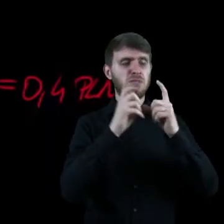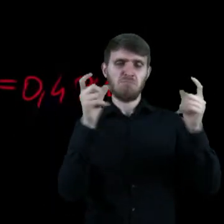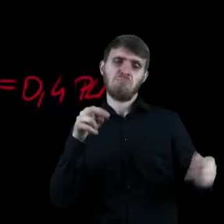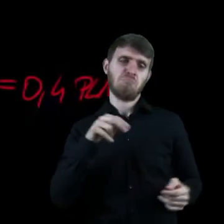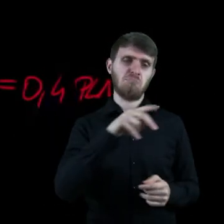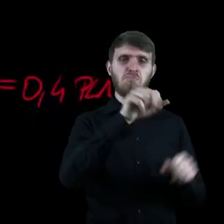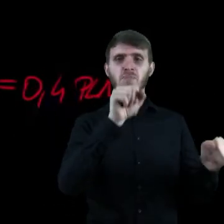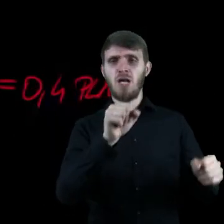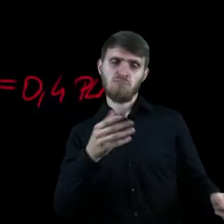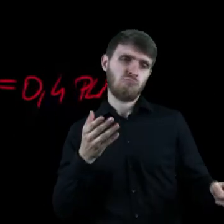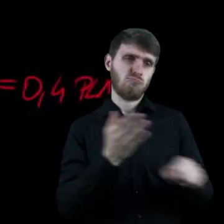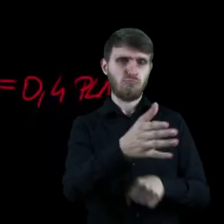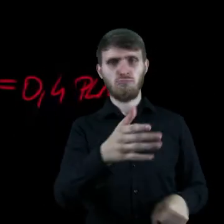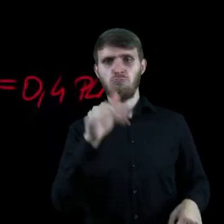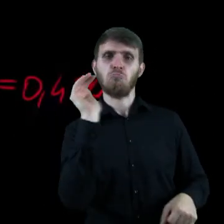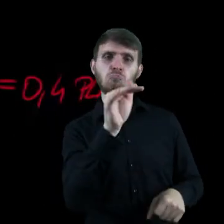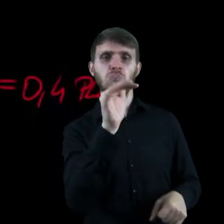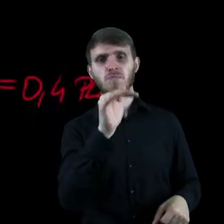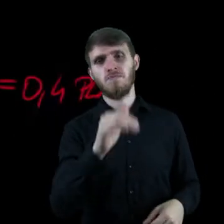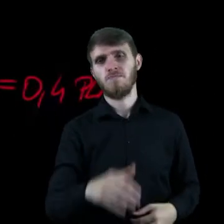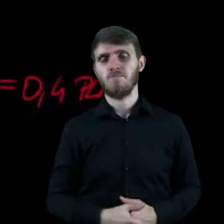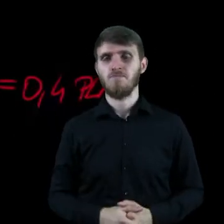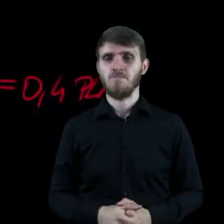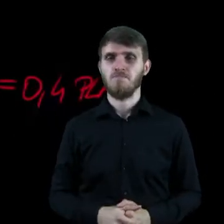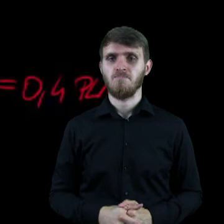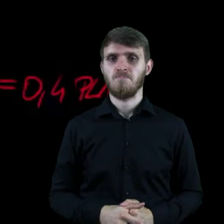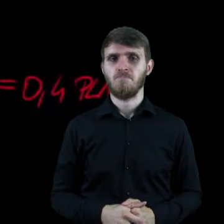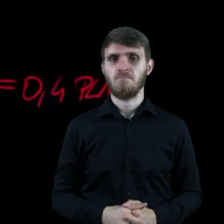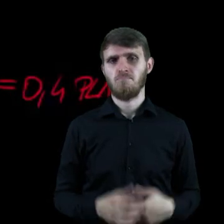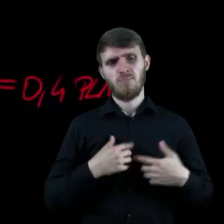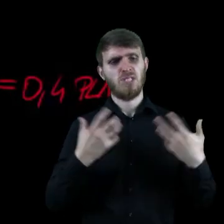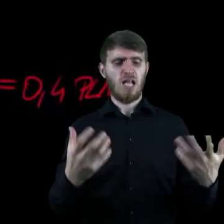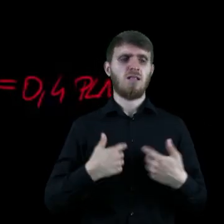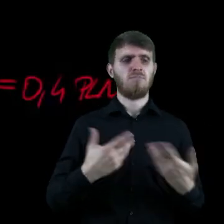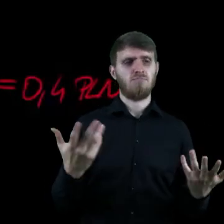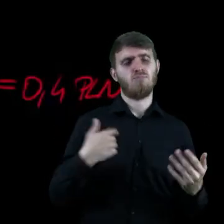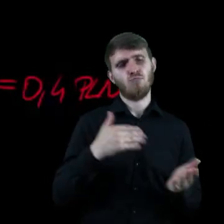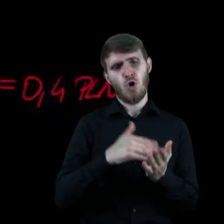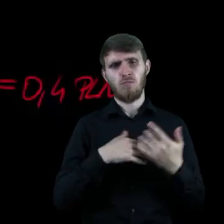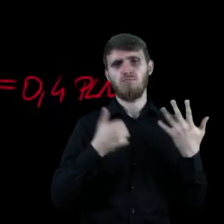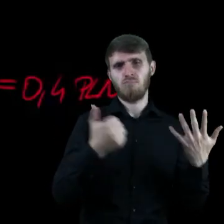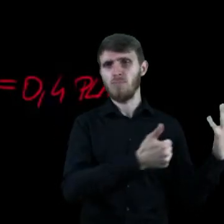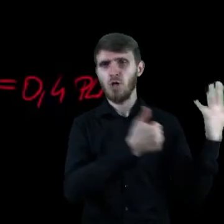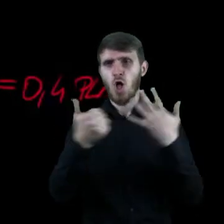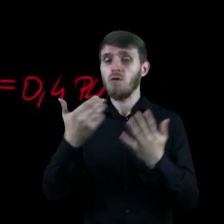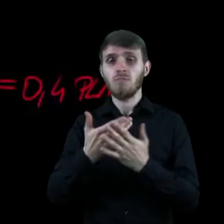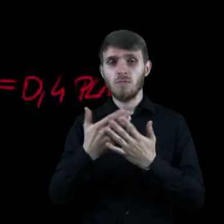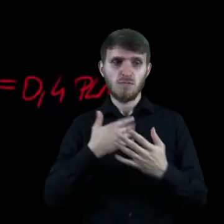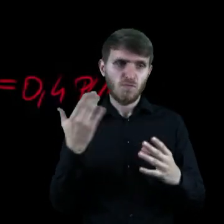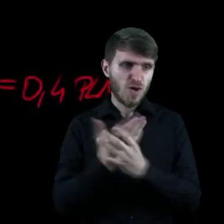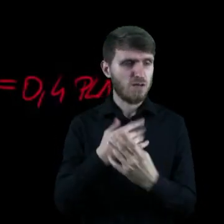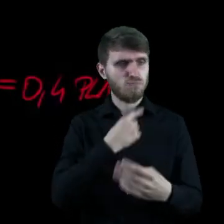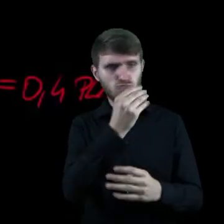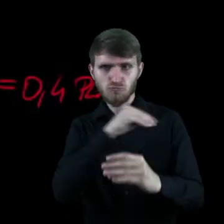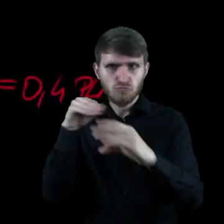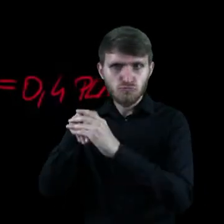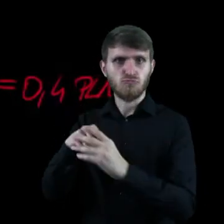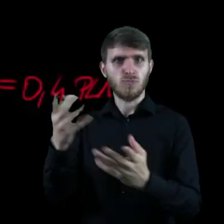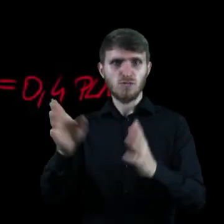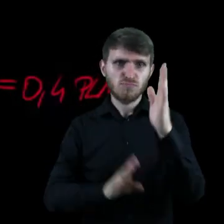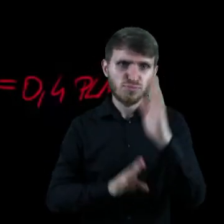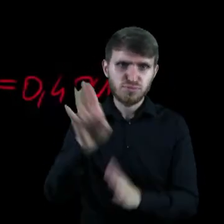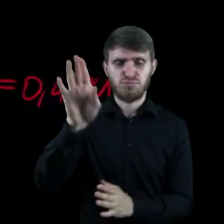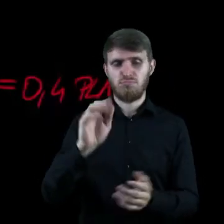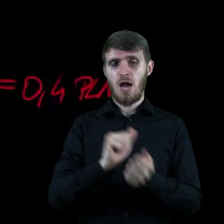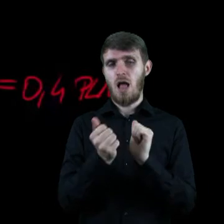każdemu. I w tym momencie prezes danej firmy idzie do banku i mówi, hej, potrzebuję 6 milionów złotych na to,